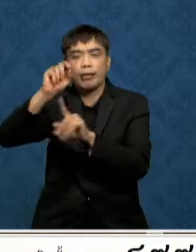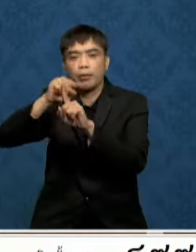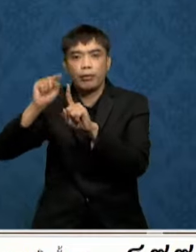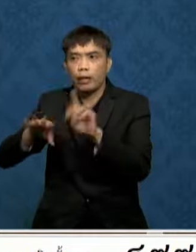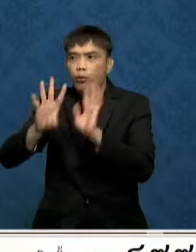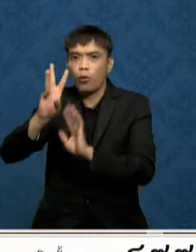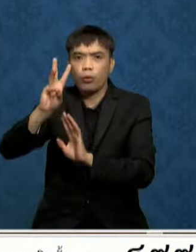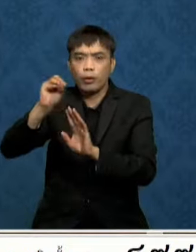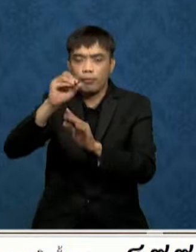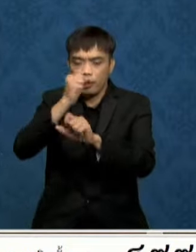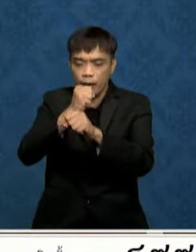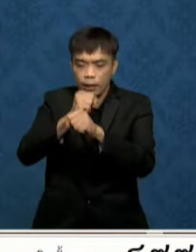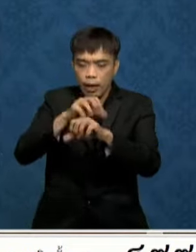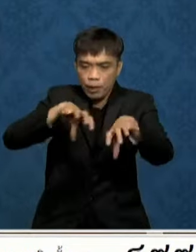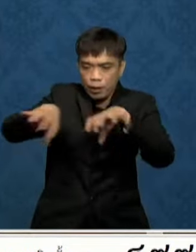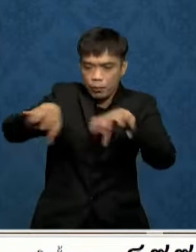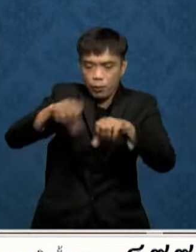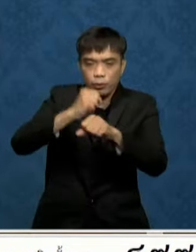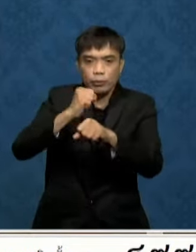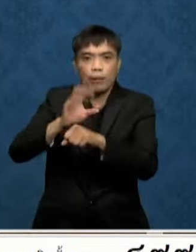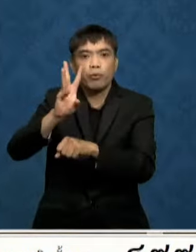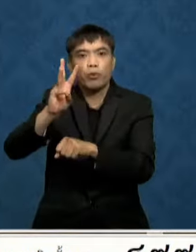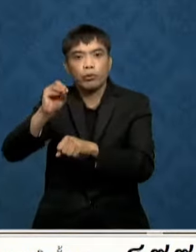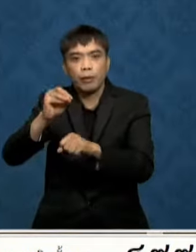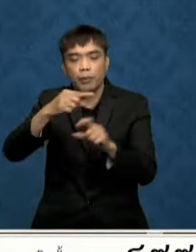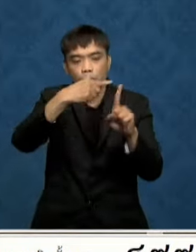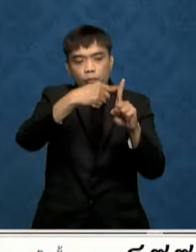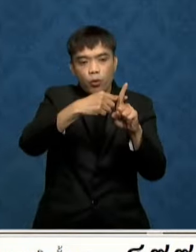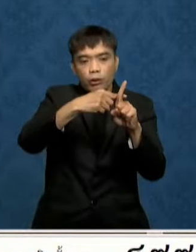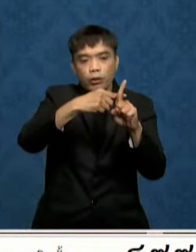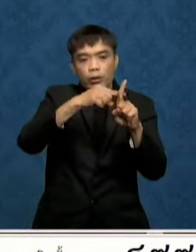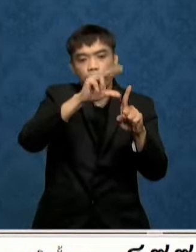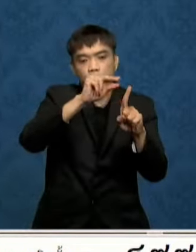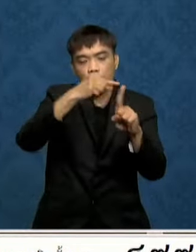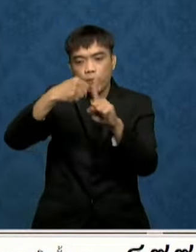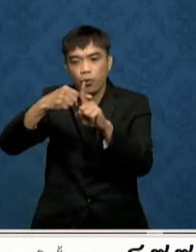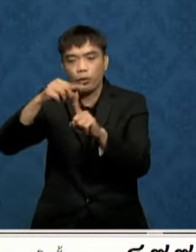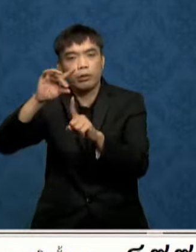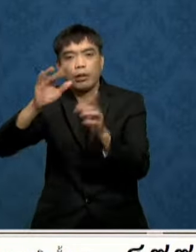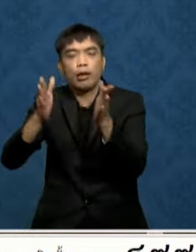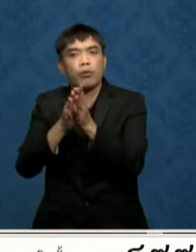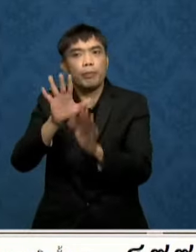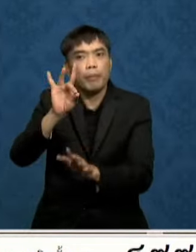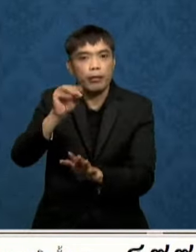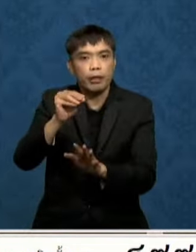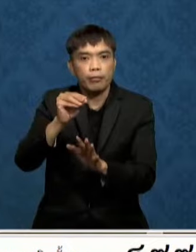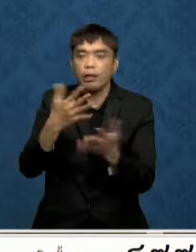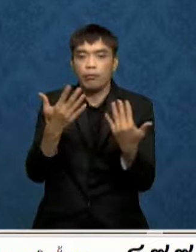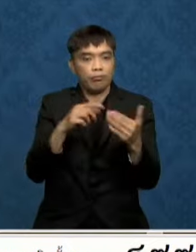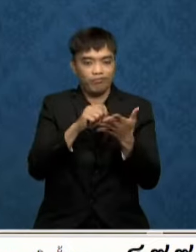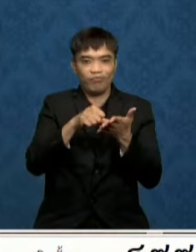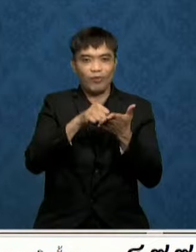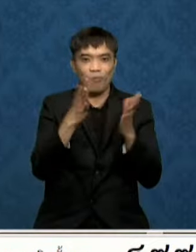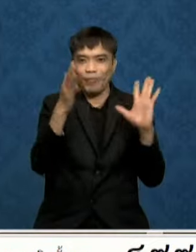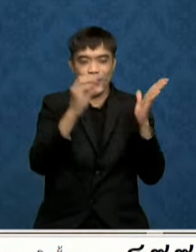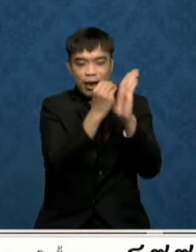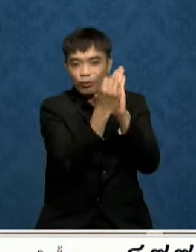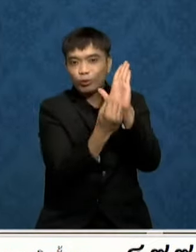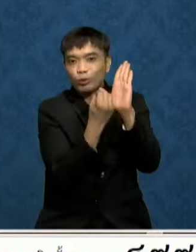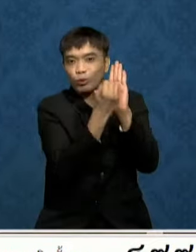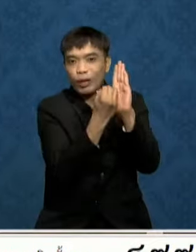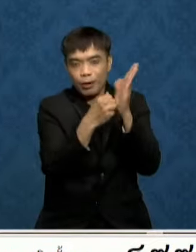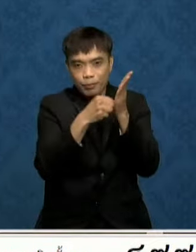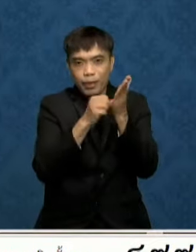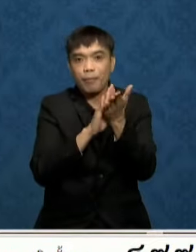60%ดังนั้นจึงเอา 50ไปบวก 30ให้เป็น 80ไม่มีแล้วนะคะเเปลี่ยนอีกแล้วค่ะท่าประธานคราวนี้ค่ะ